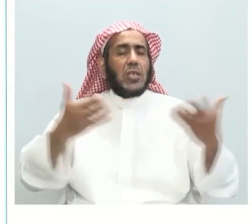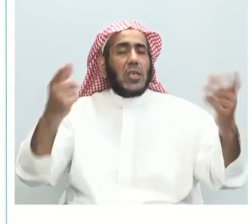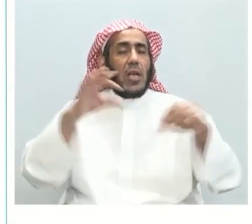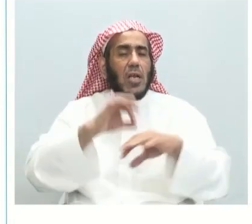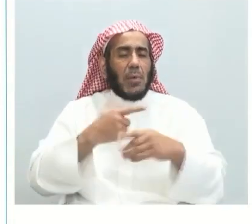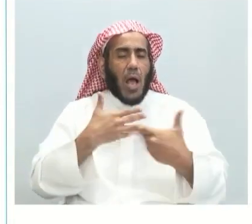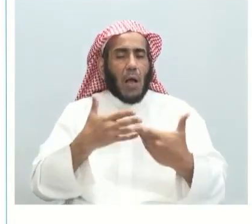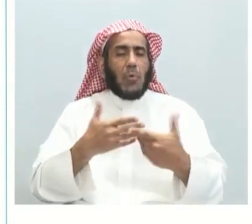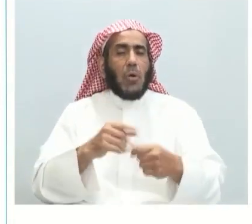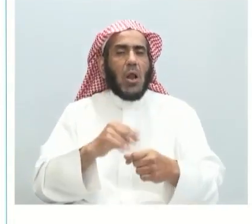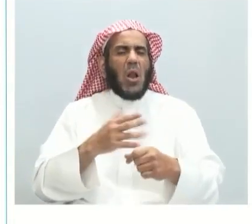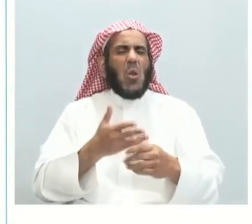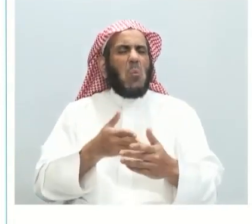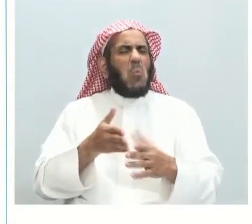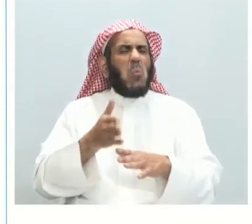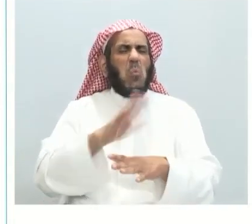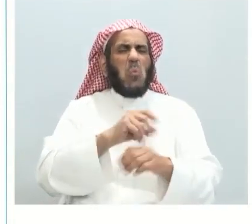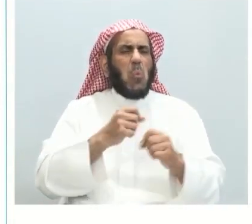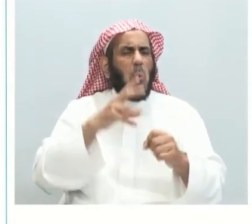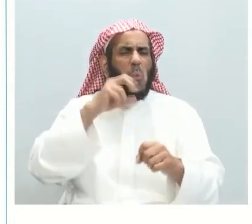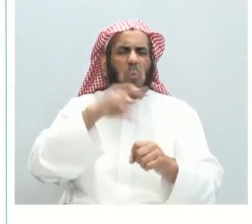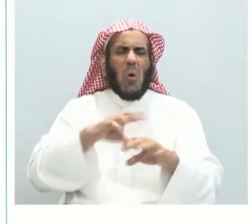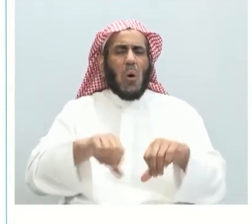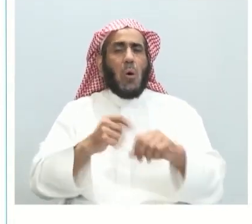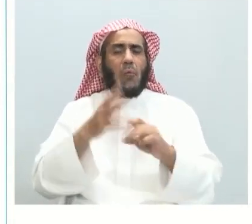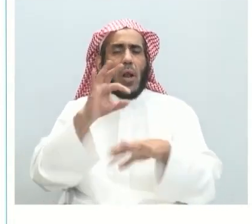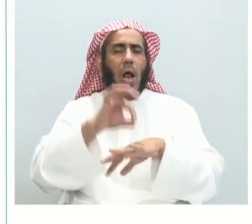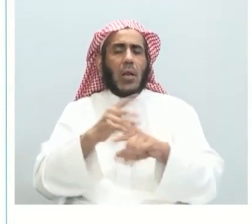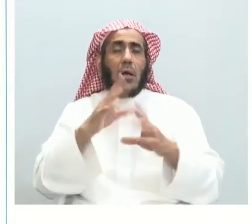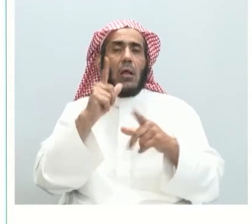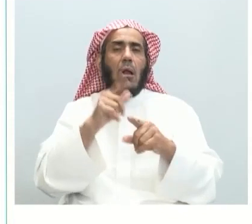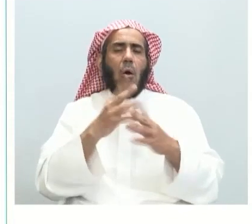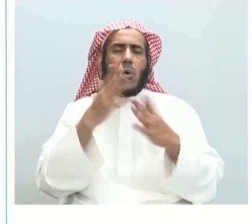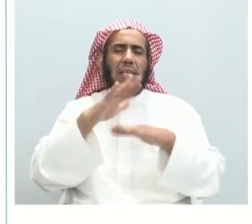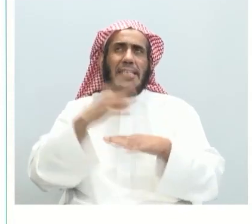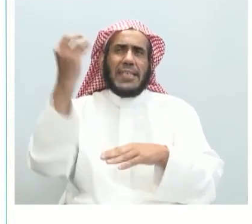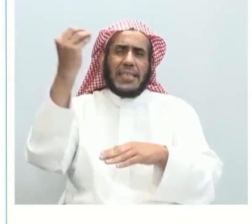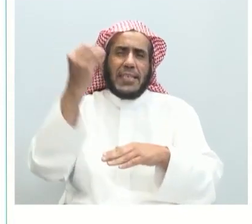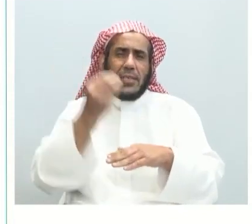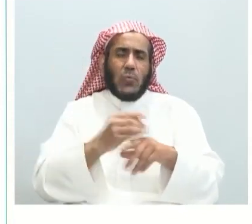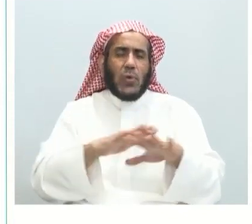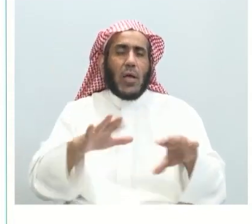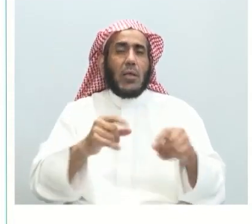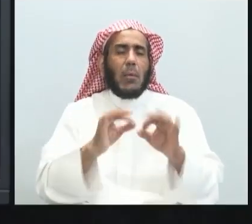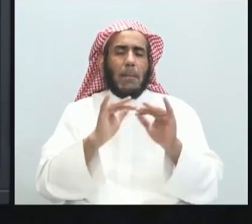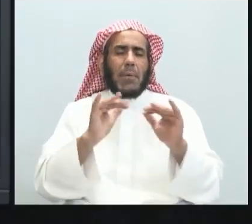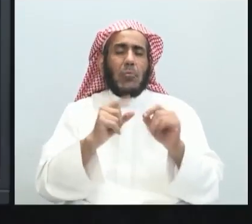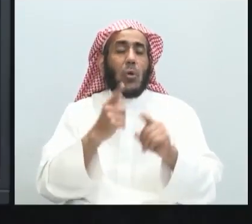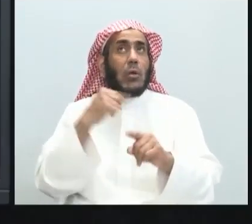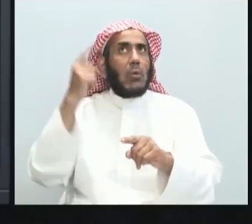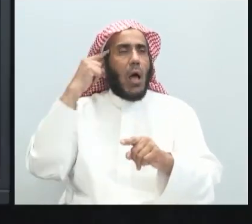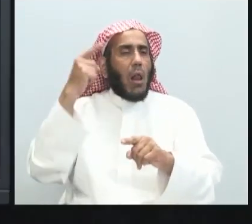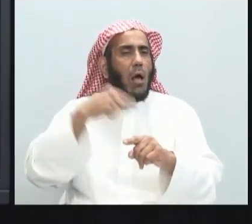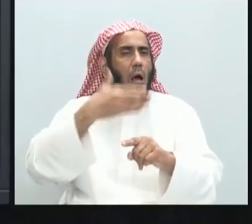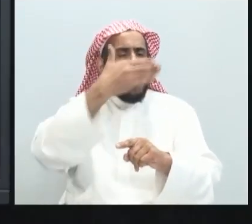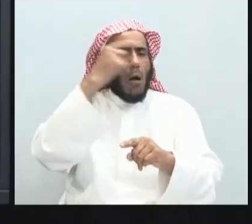اكملوا لبغوا في الارض ولكن ينزل بقدر ما يشاء انه بعباده خبير